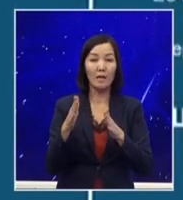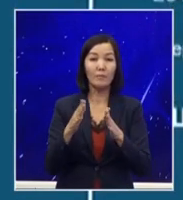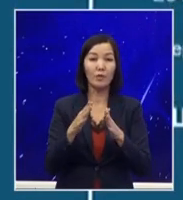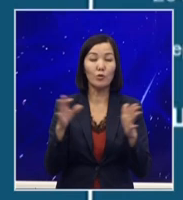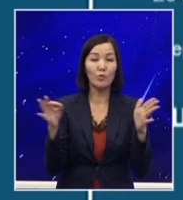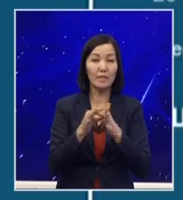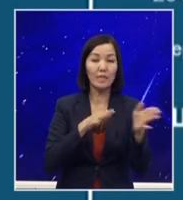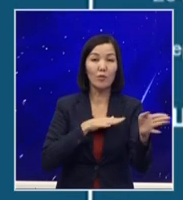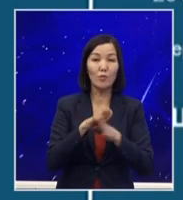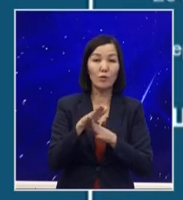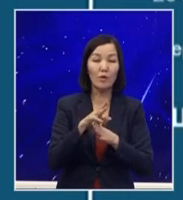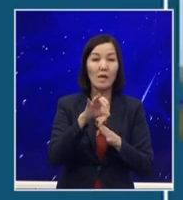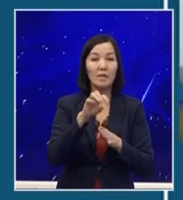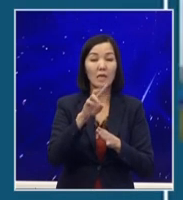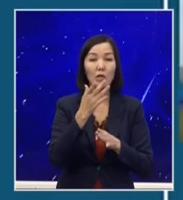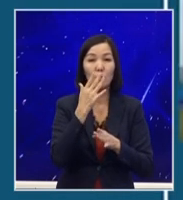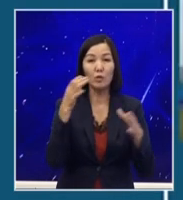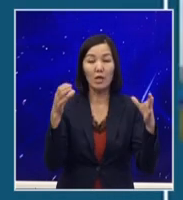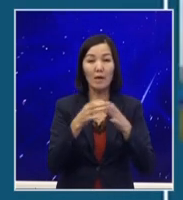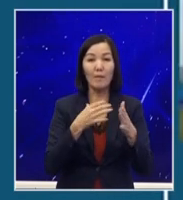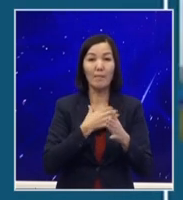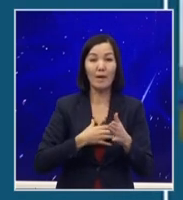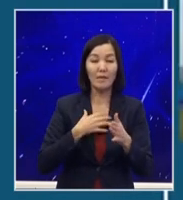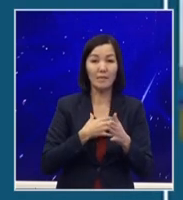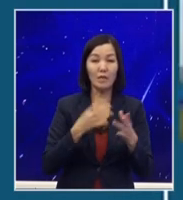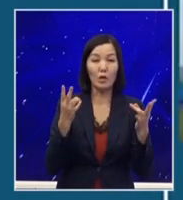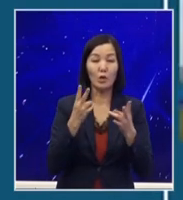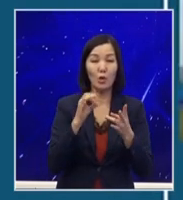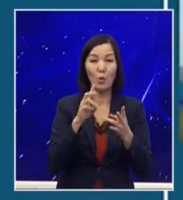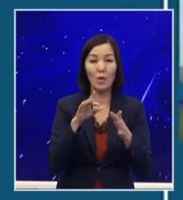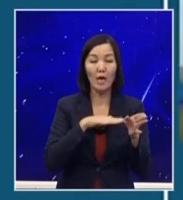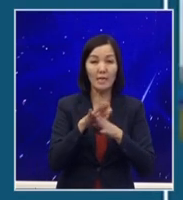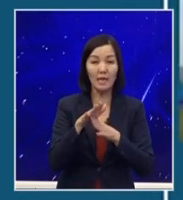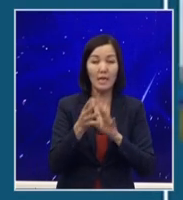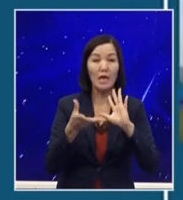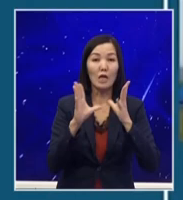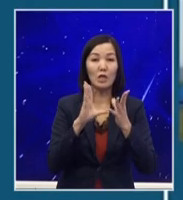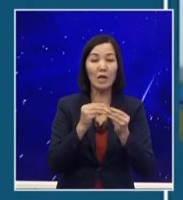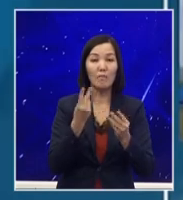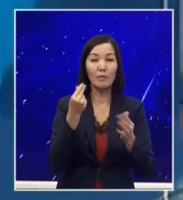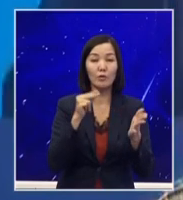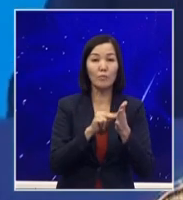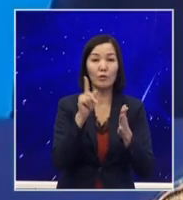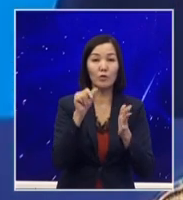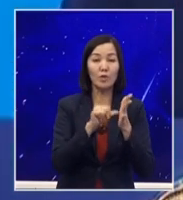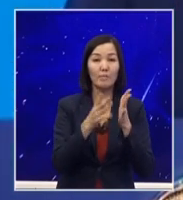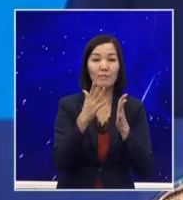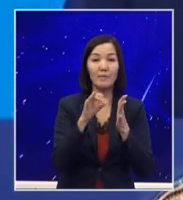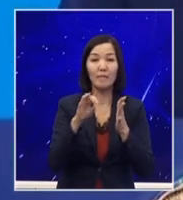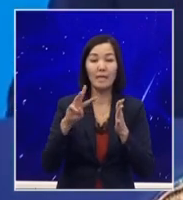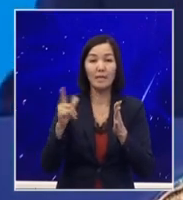мақсатқа қол жеткізуде трансұлттық компаниялар маңызды рөлге ие. Трансұлттық компаниялар жалпы сомасы 165 миллиард теңге